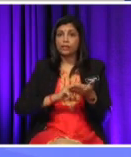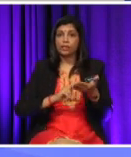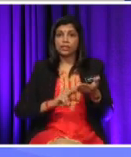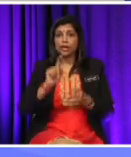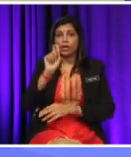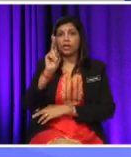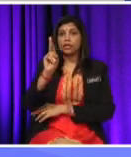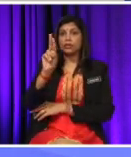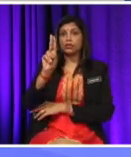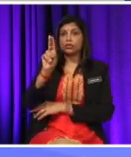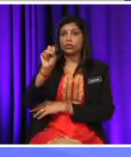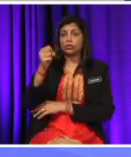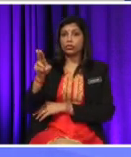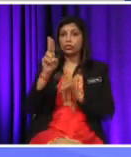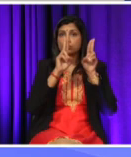bacaan termometer